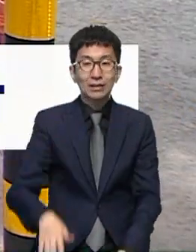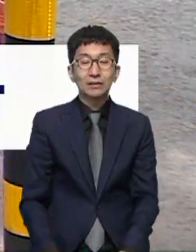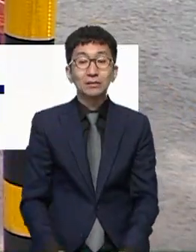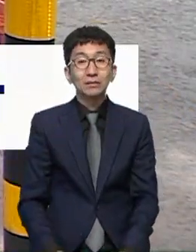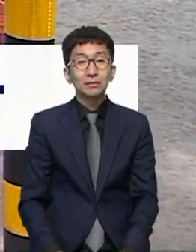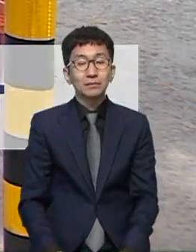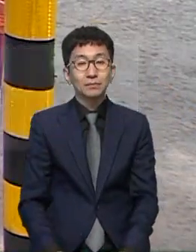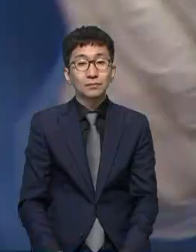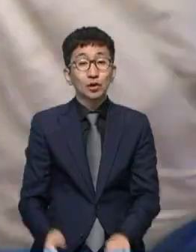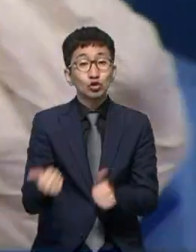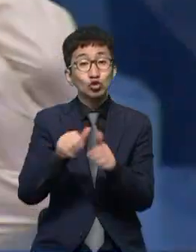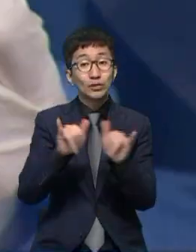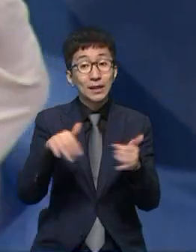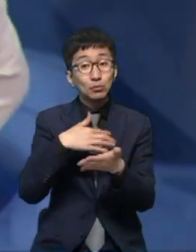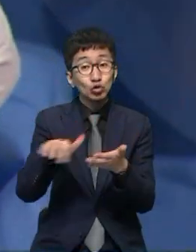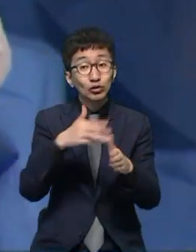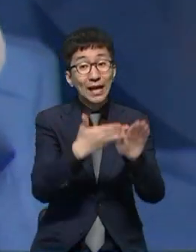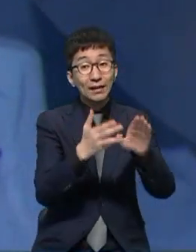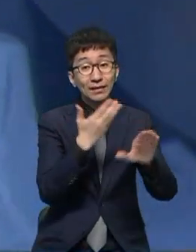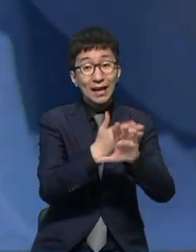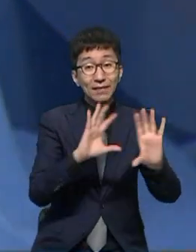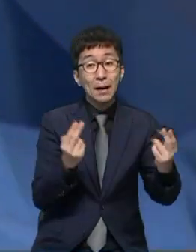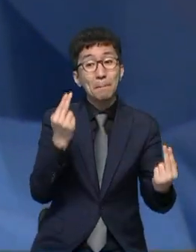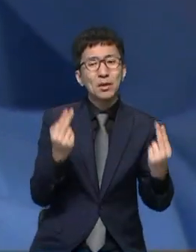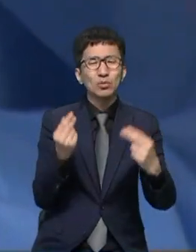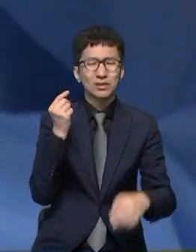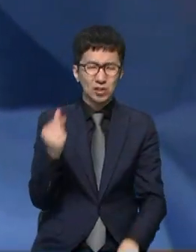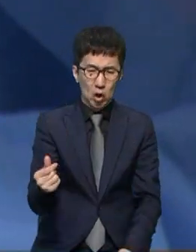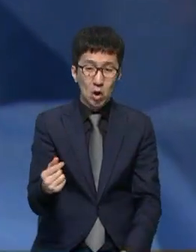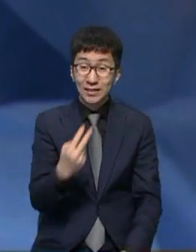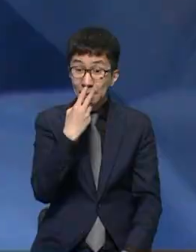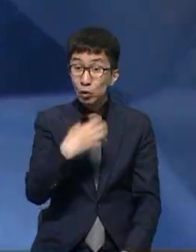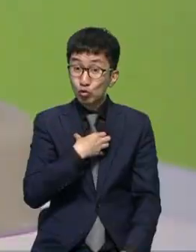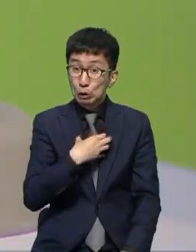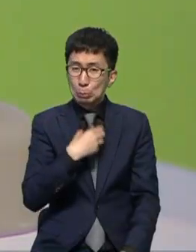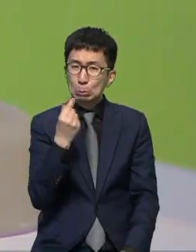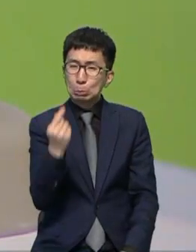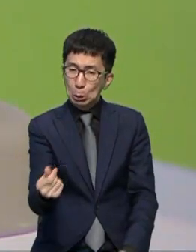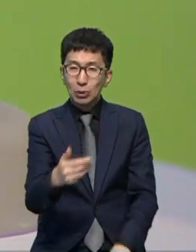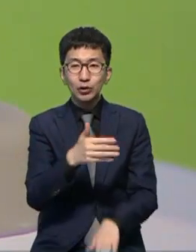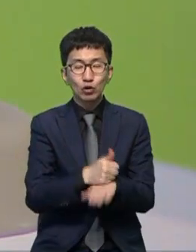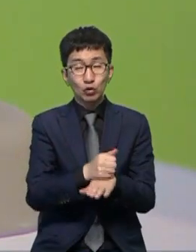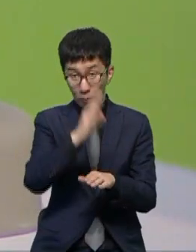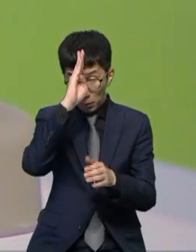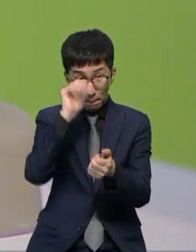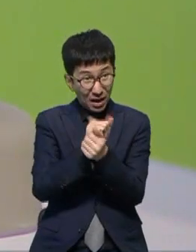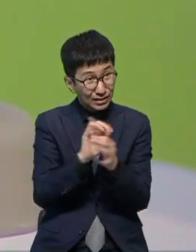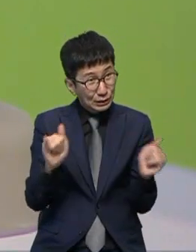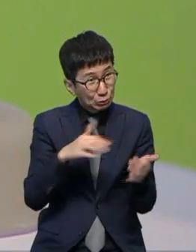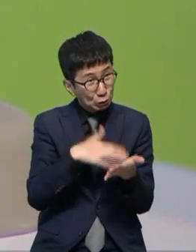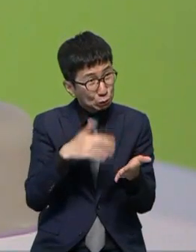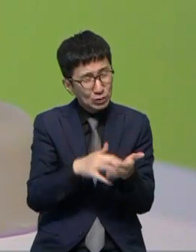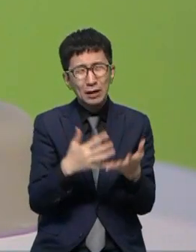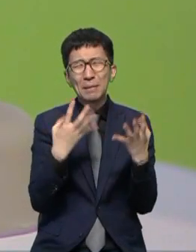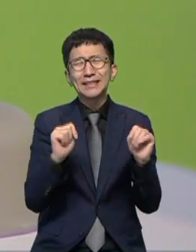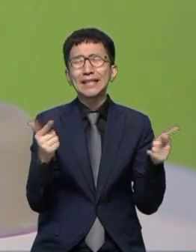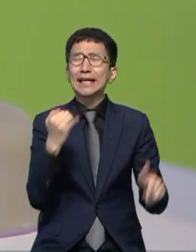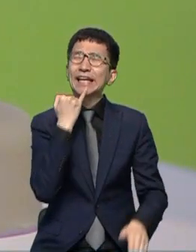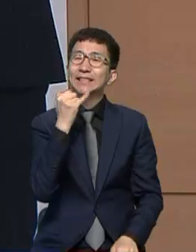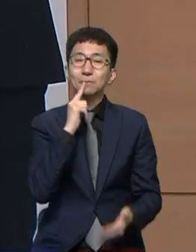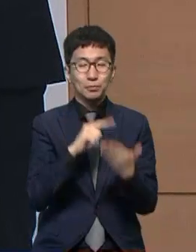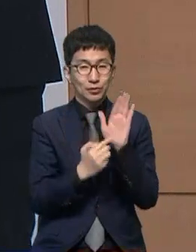국가감염병자문위는 사망자 수가 다른 나라보다 낮고 치명률도 떨어지고 있다며 현재 확진자 수는 우려할 정도는 아니라고